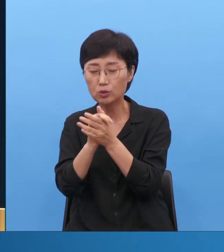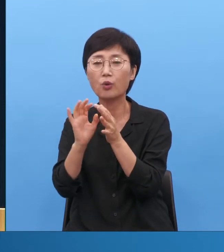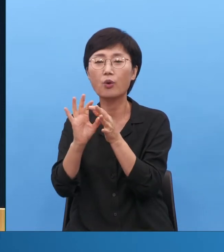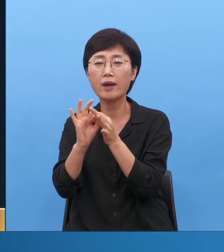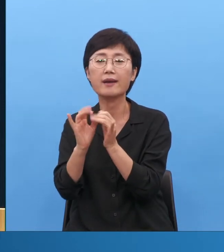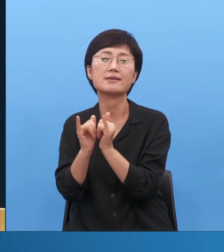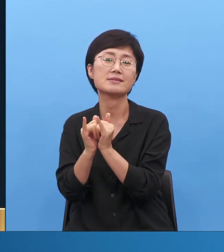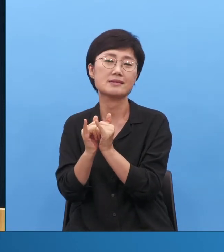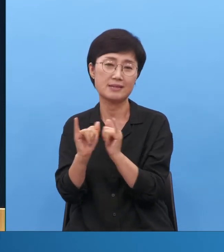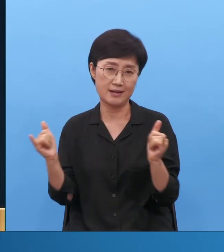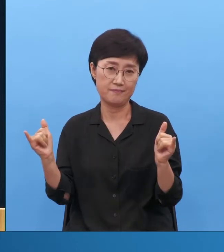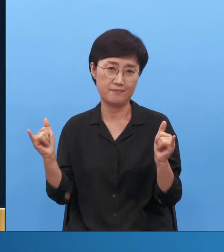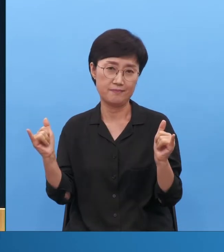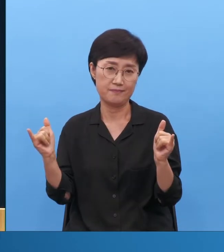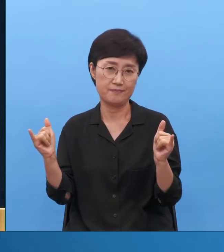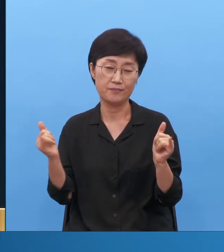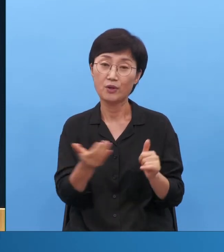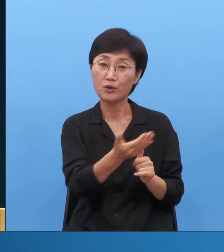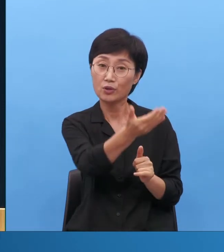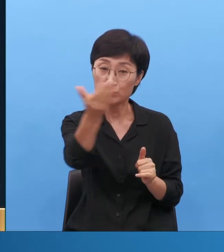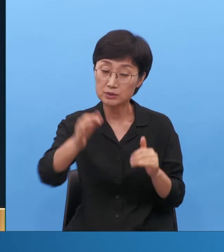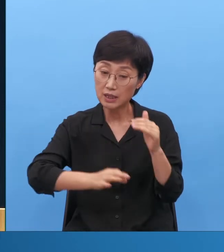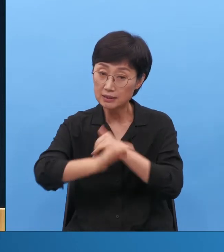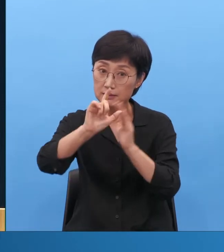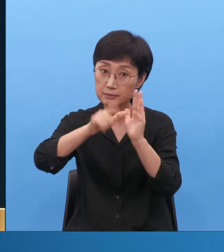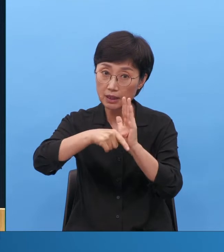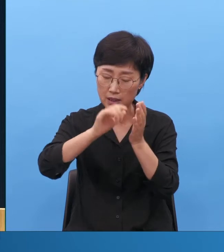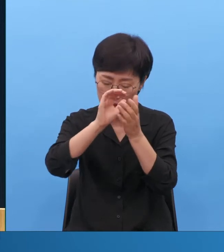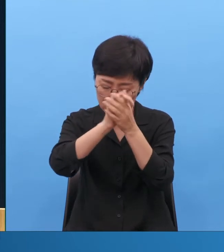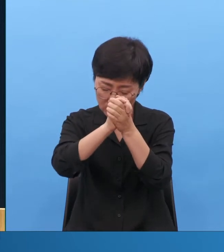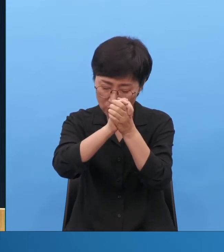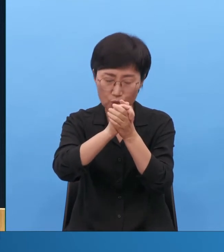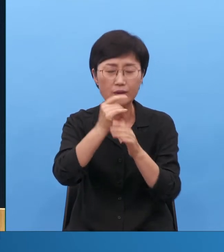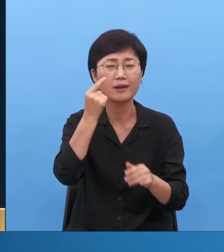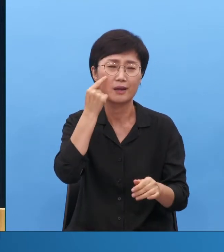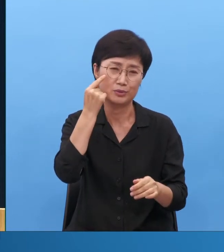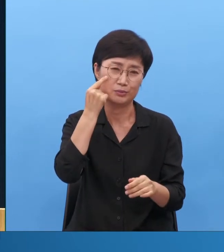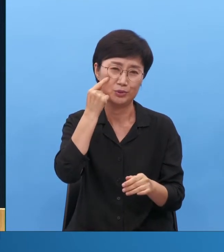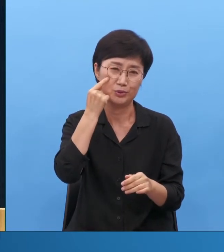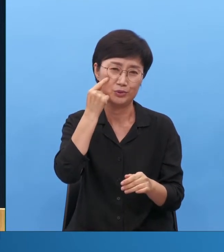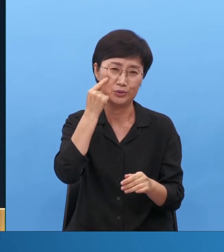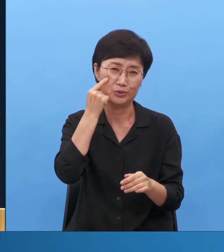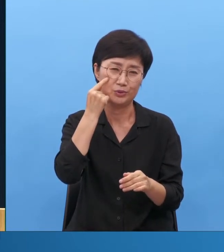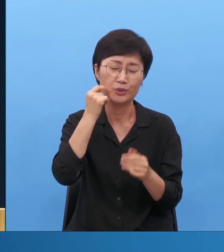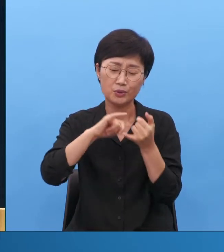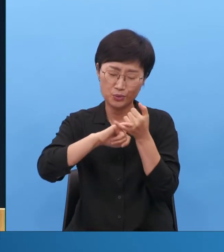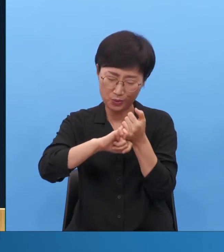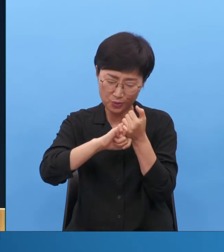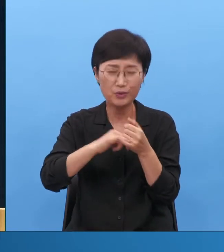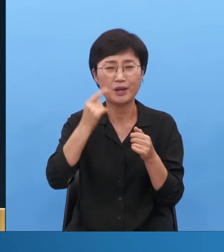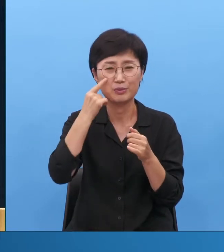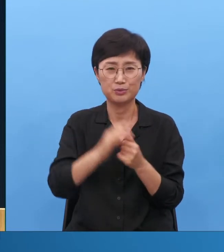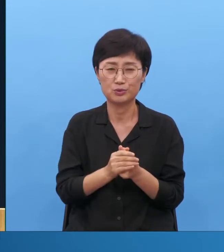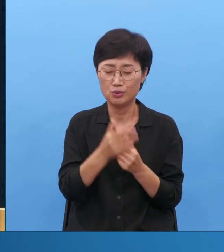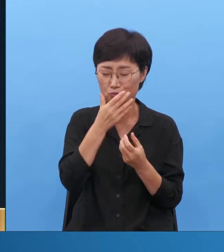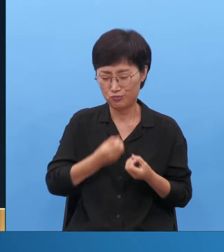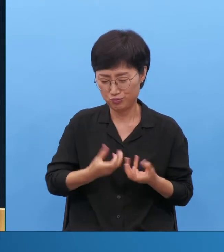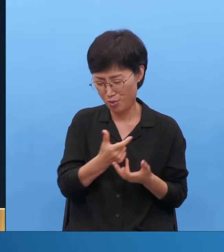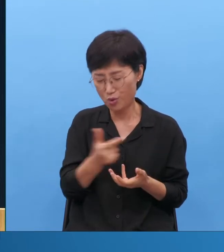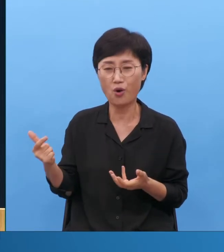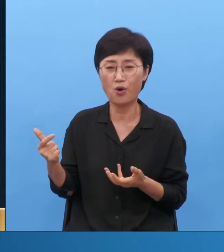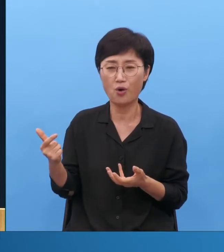prayer. 해보세요 아침에요. So try it in the mornings, 역사 일어나게 돼 있어요. and works will arise. 이 축복을 다 놓치고 But we keep losing hold